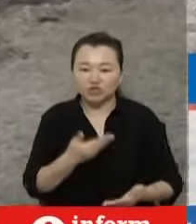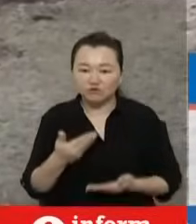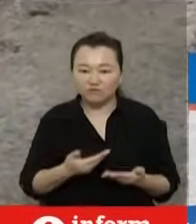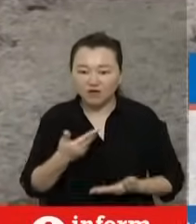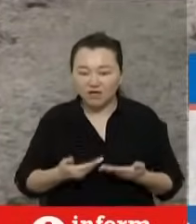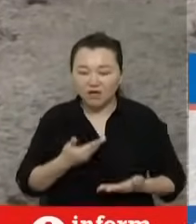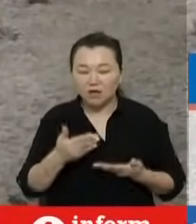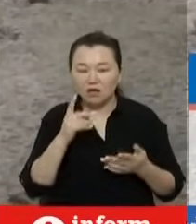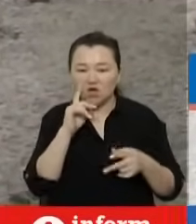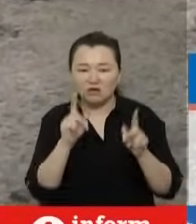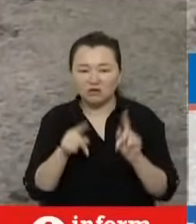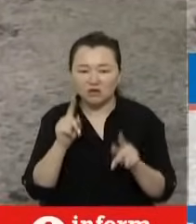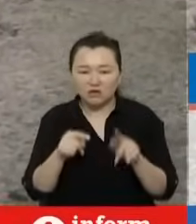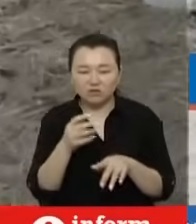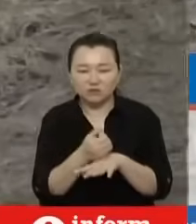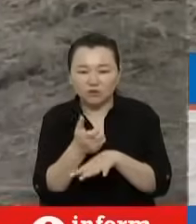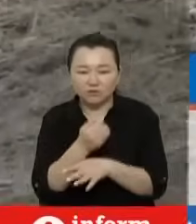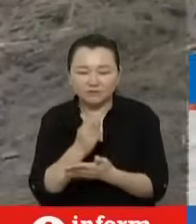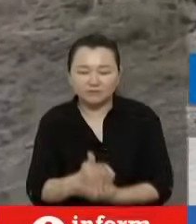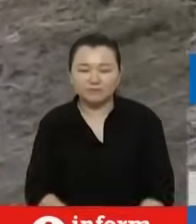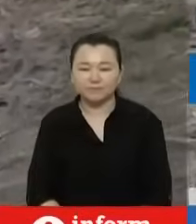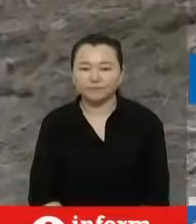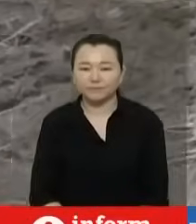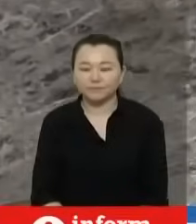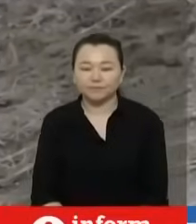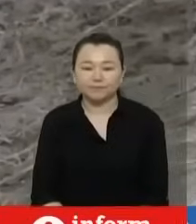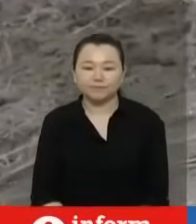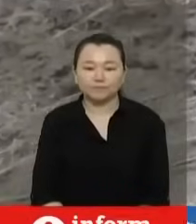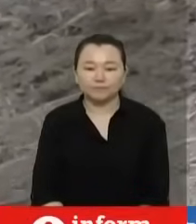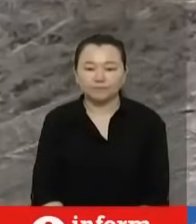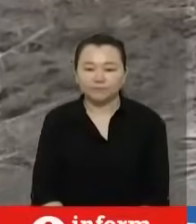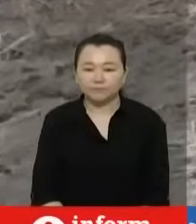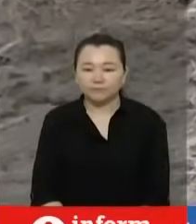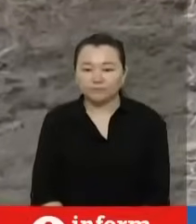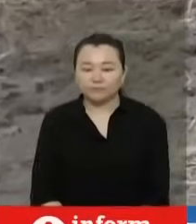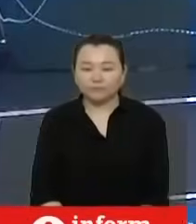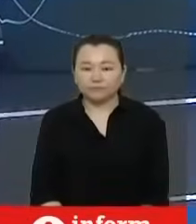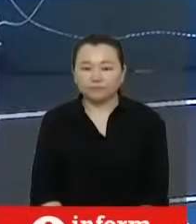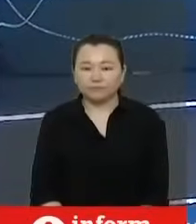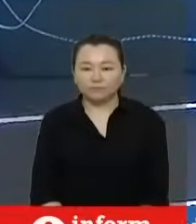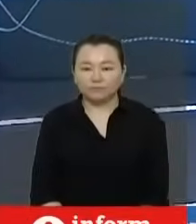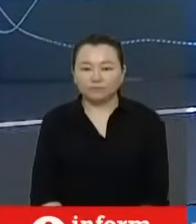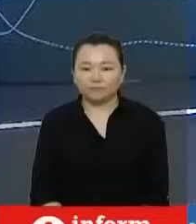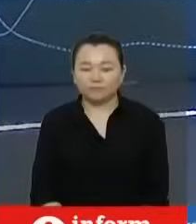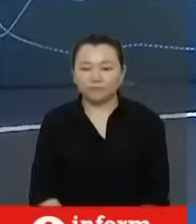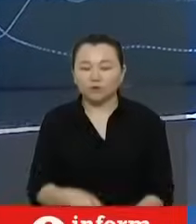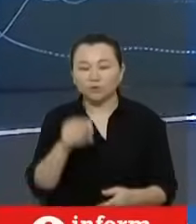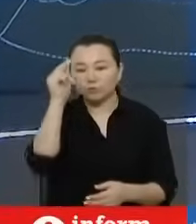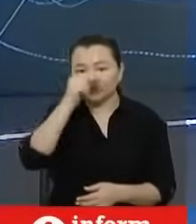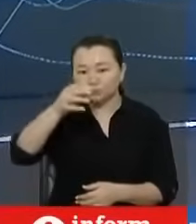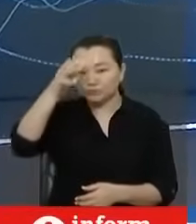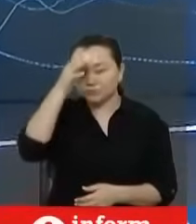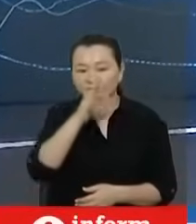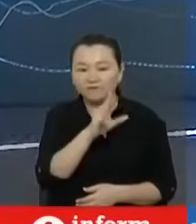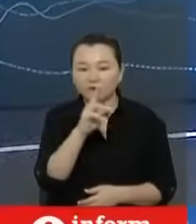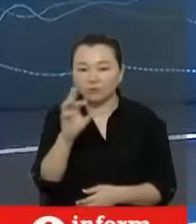реже. Нина Шаппожи, Небек Акимжан, Информбюро, Костанай. Ученые